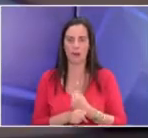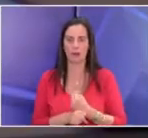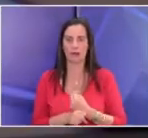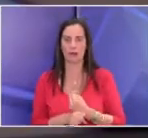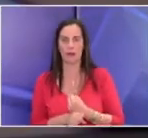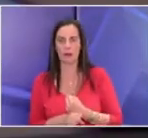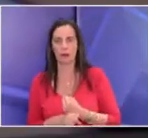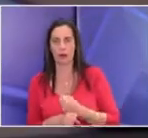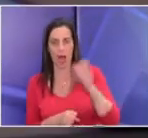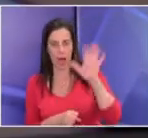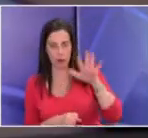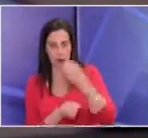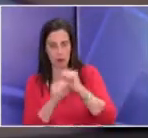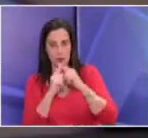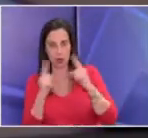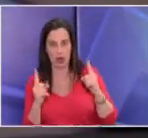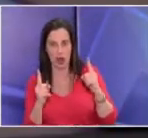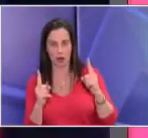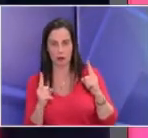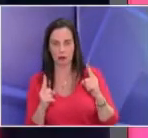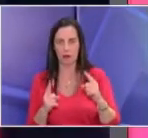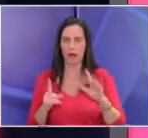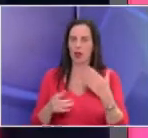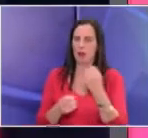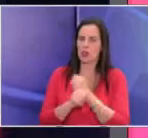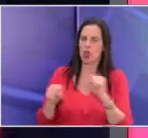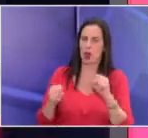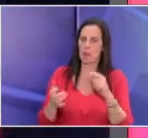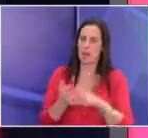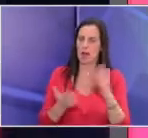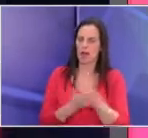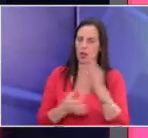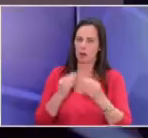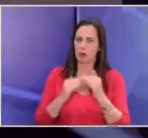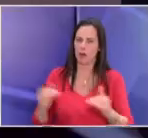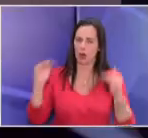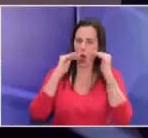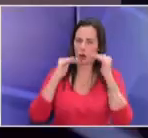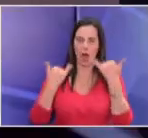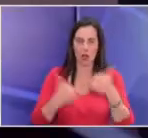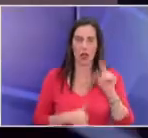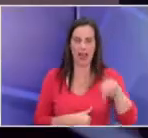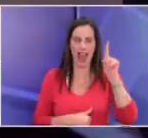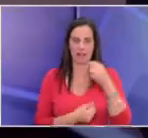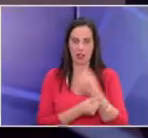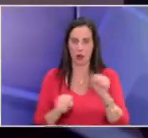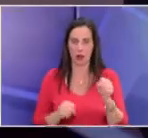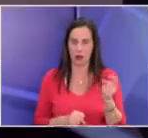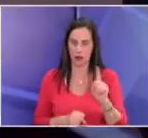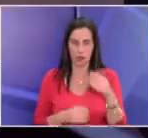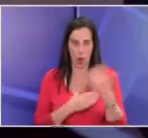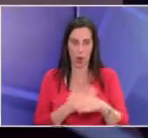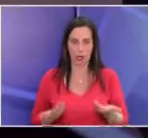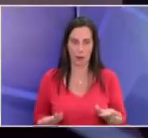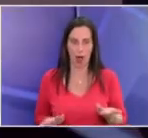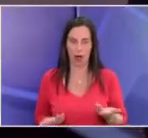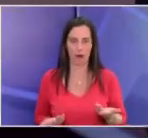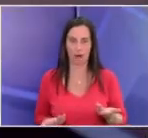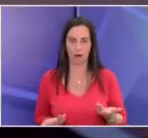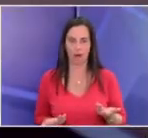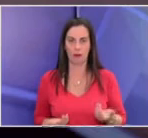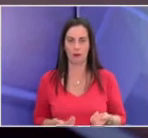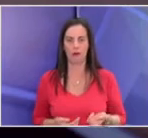של פשע. בדיוק, החזרה לכלא. וכמה באמת מהאסירים המשוחררים עוברים תהליך של שיקום? אז לצערנו עוד פעם אנחנו נוגעים